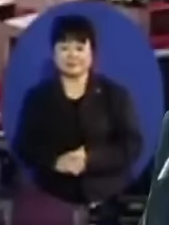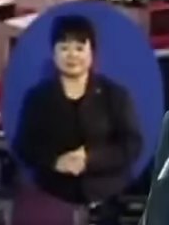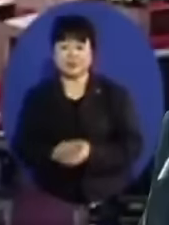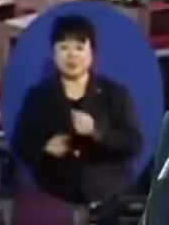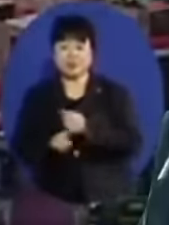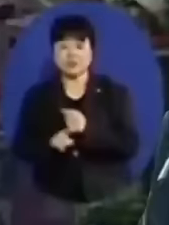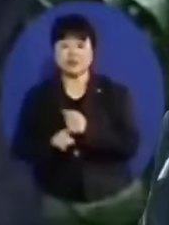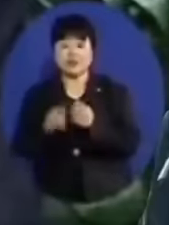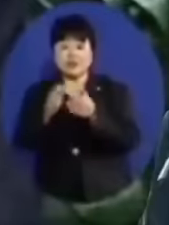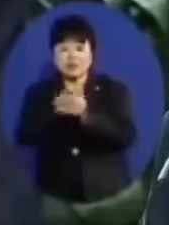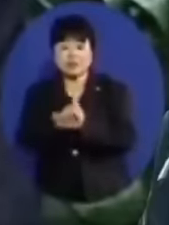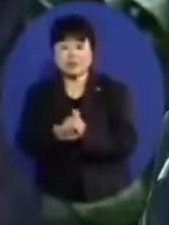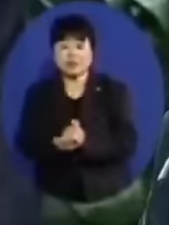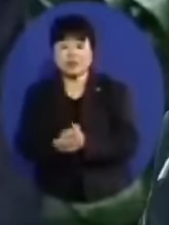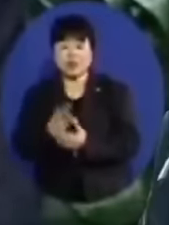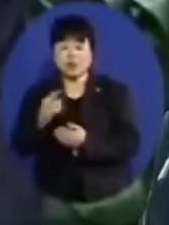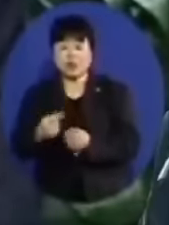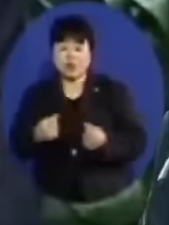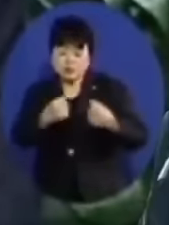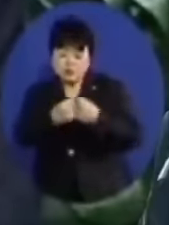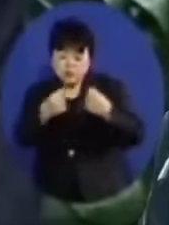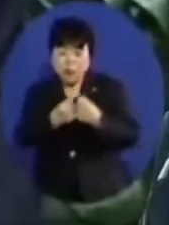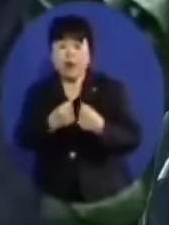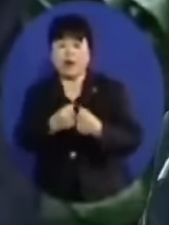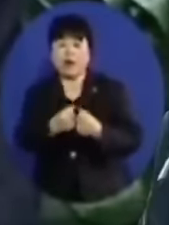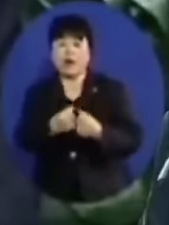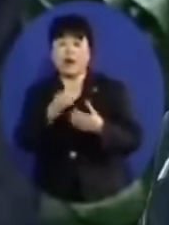왜냐하면 아무리 기도해도 자꾸 싸우는데 어떻게 합니까?